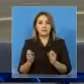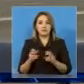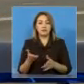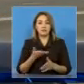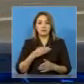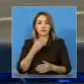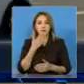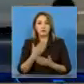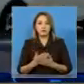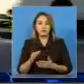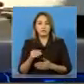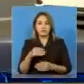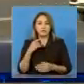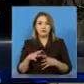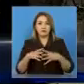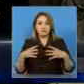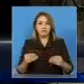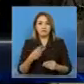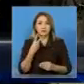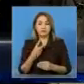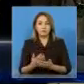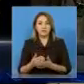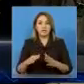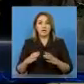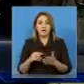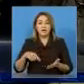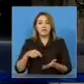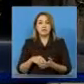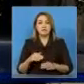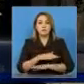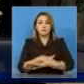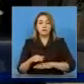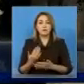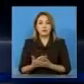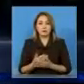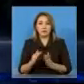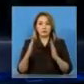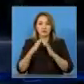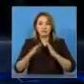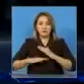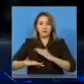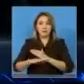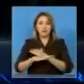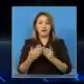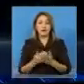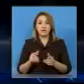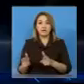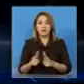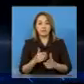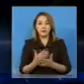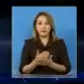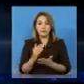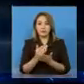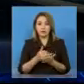Но как мы любим все говорить, весной посмотрим. Наряду с городскими улицами проводится реконструкция и придворовых площадок. Практически готова